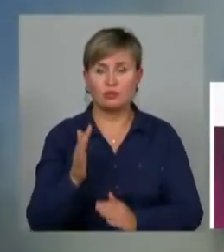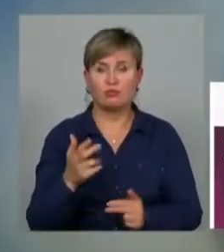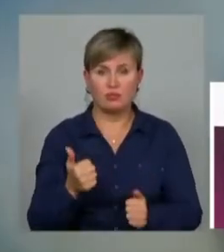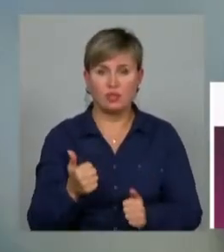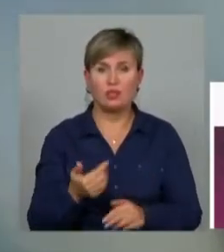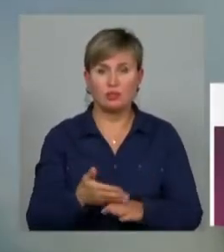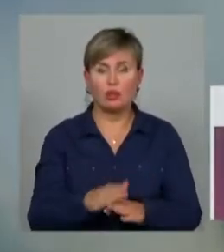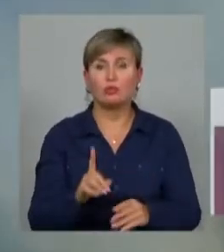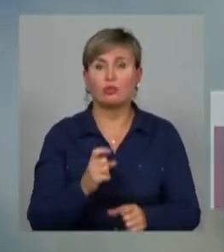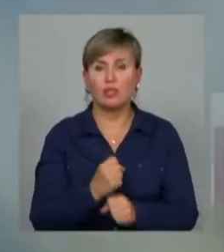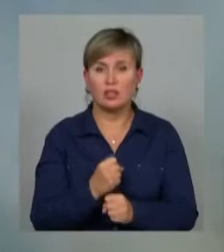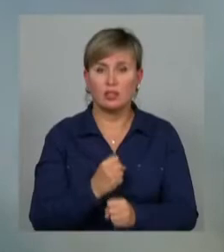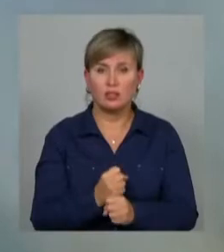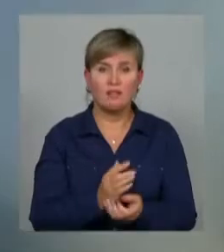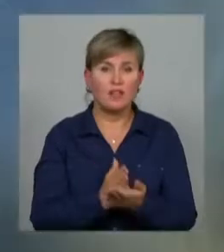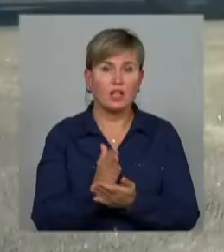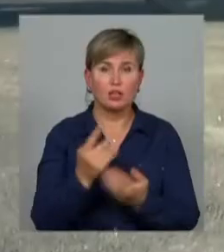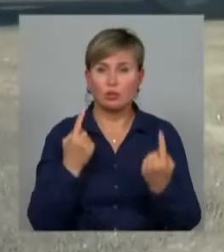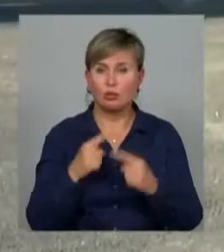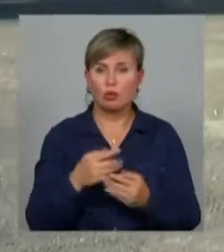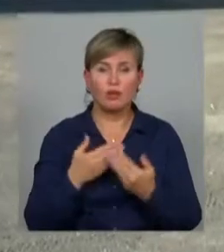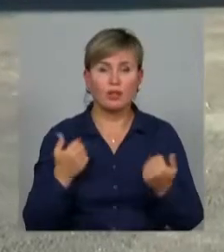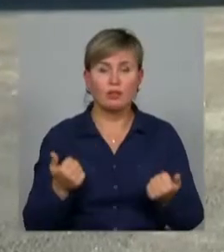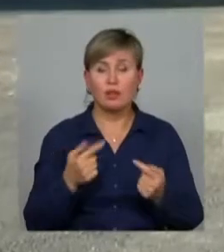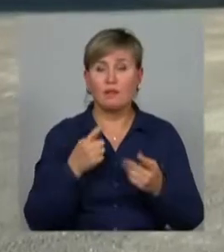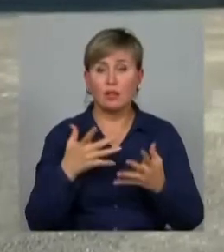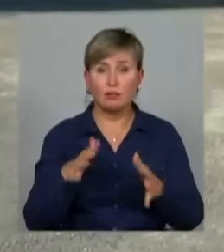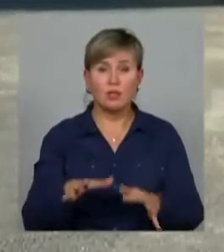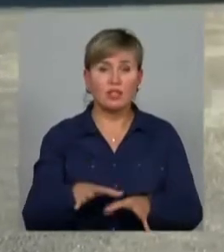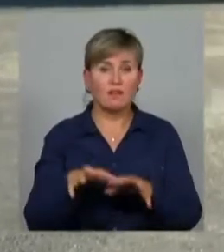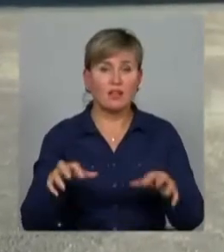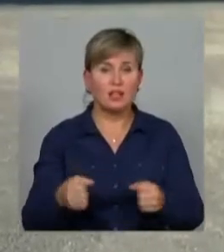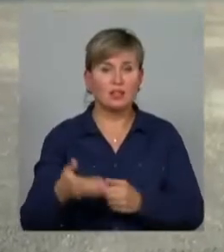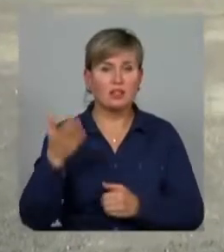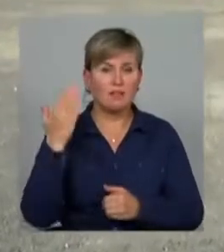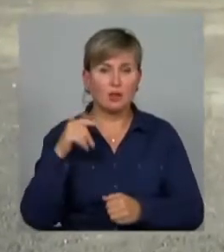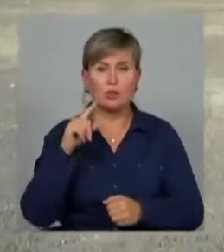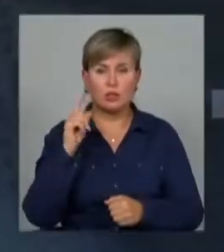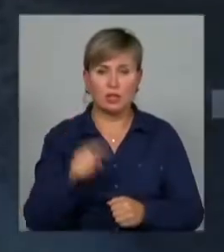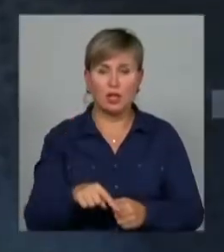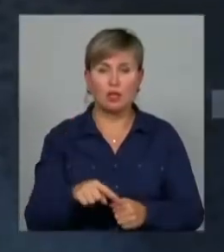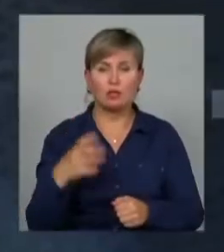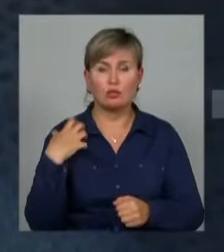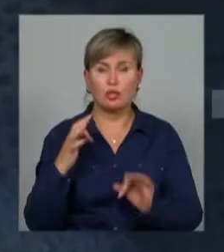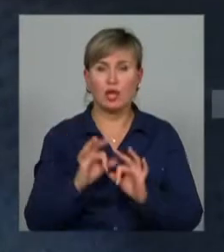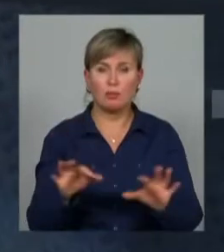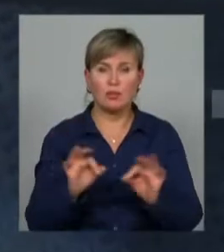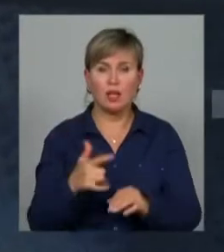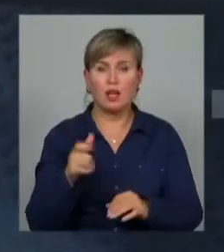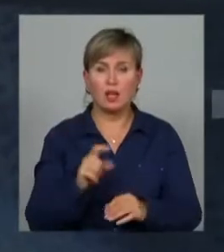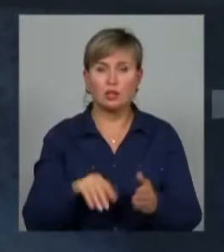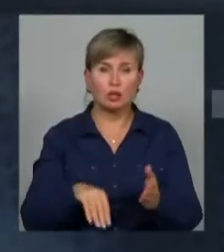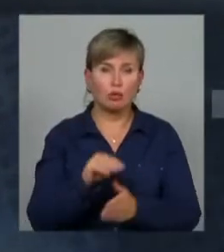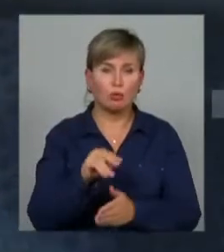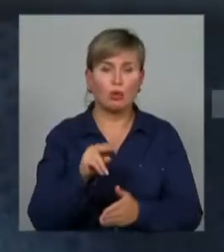что теперь? Выхода другого я не вижу. Выяснилось, что местные власти давно в курсе происходящего. Чиновники объясняют, что автогаз они